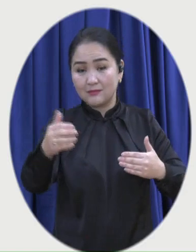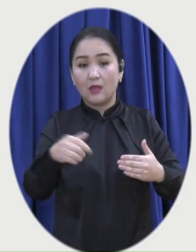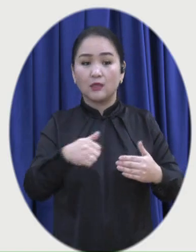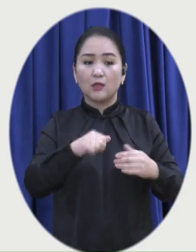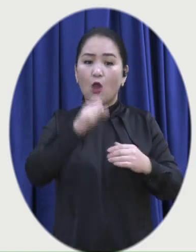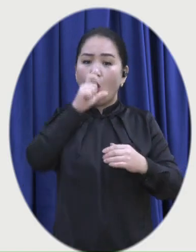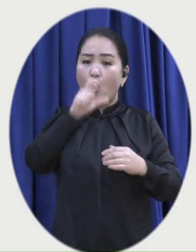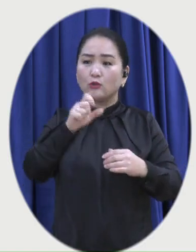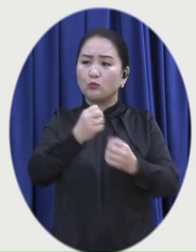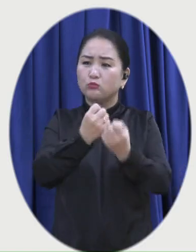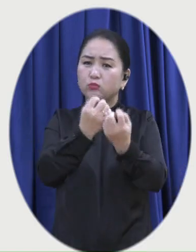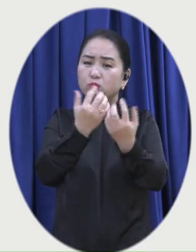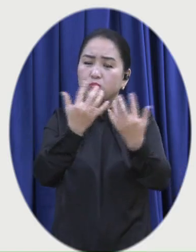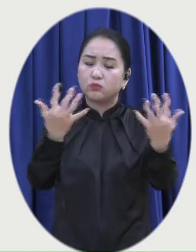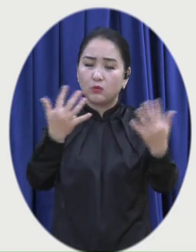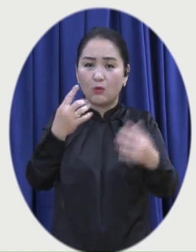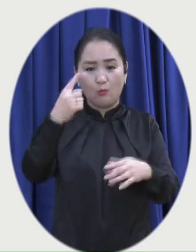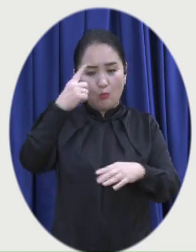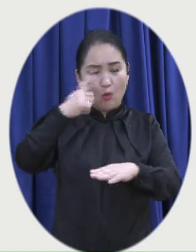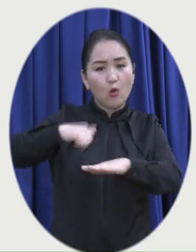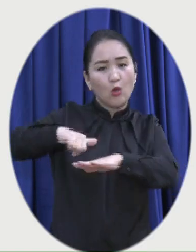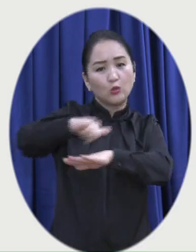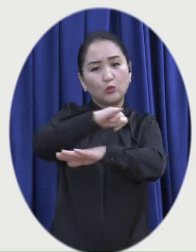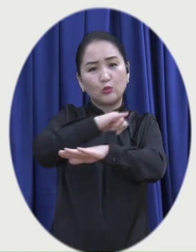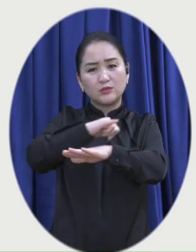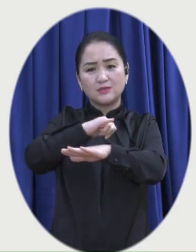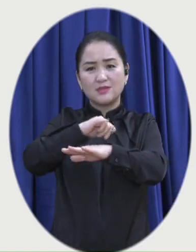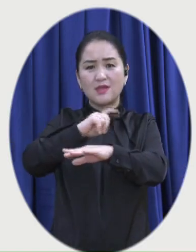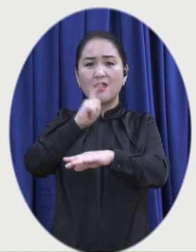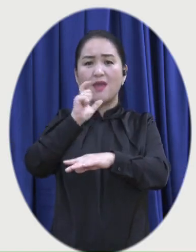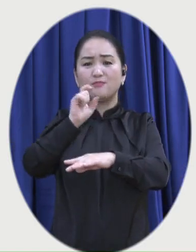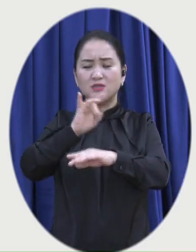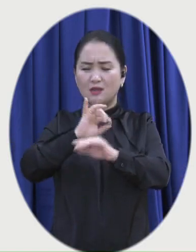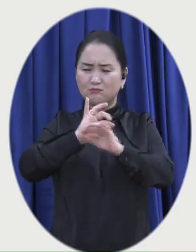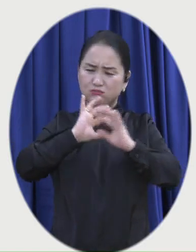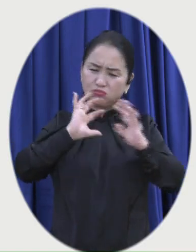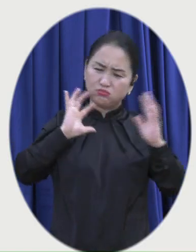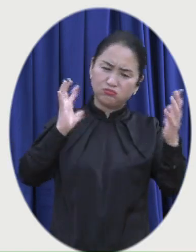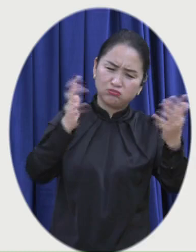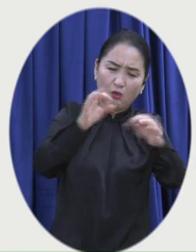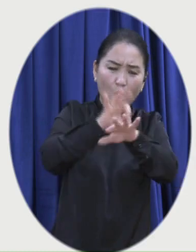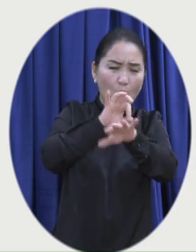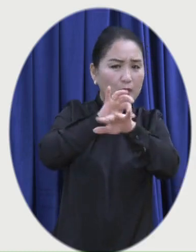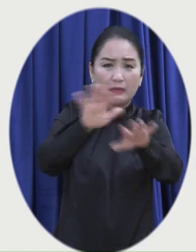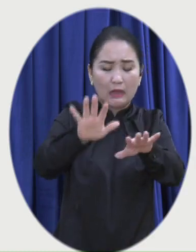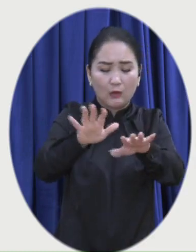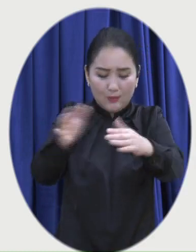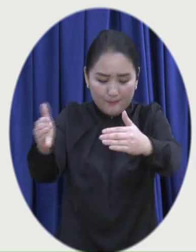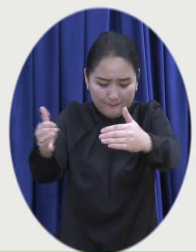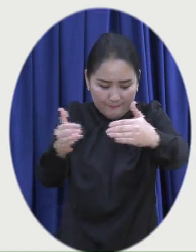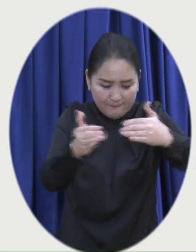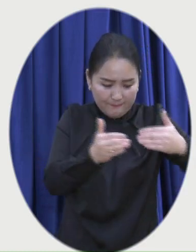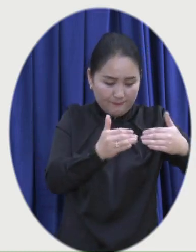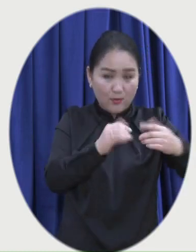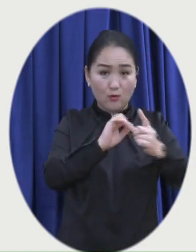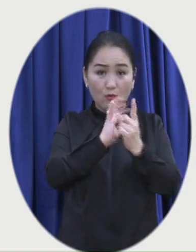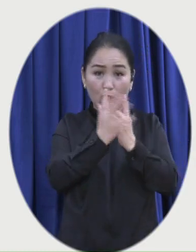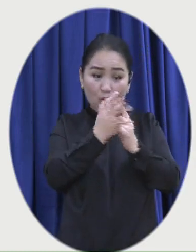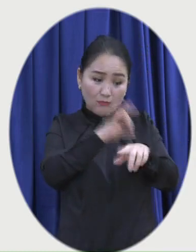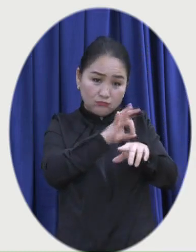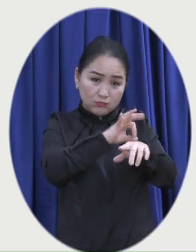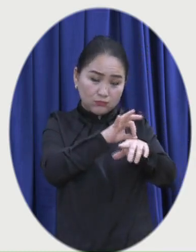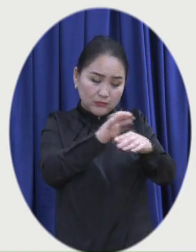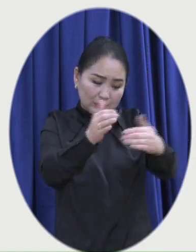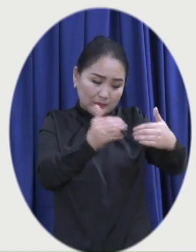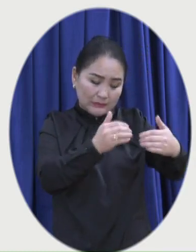нийтийг хамарсан улсын хэмжээний цартахал болгочихгүй бид нар тодорхой голомтонд нь хянаж тэр голомтоо хяналтандаа аваад